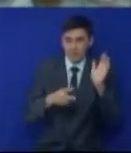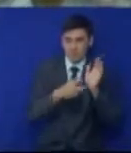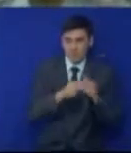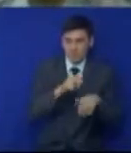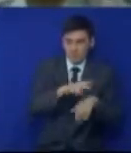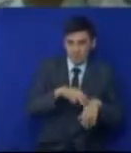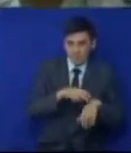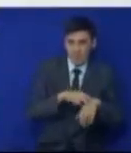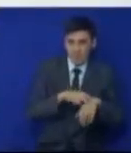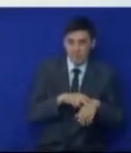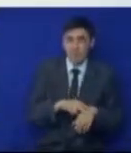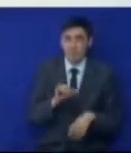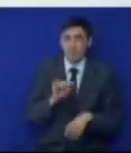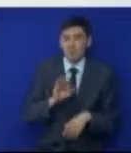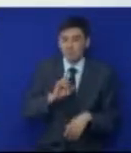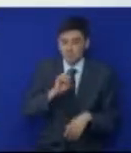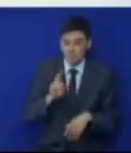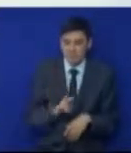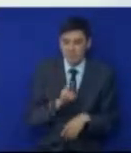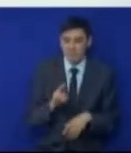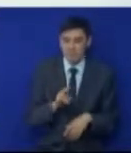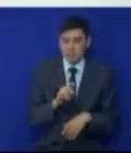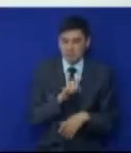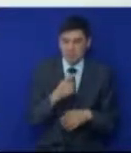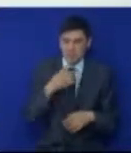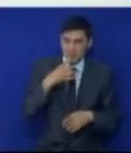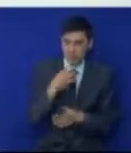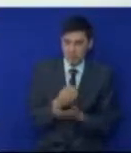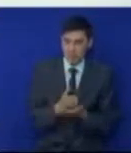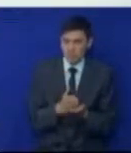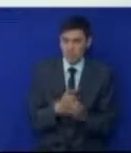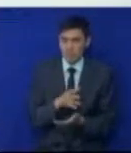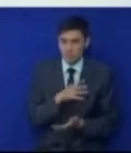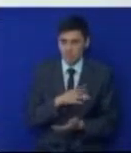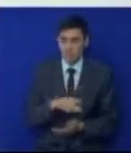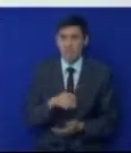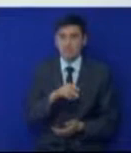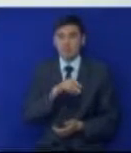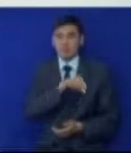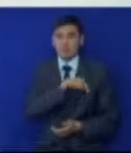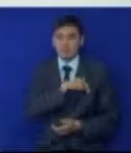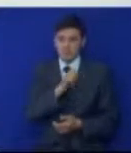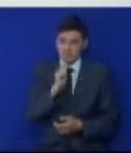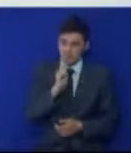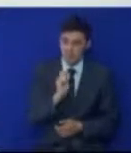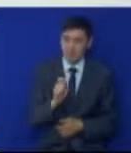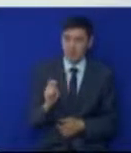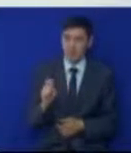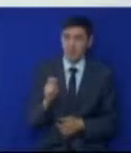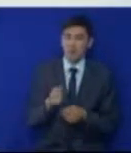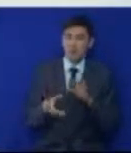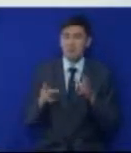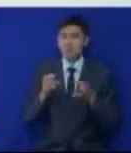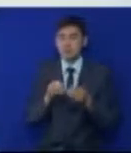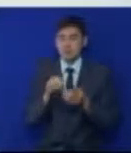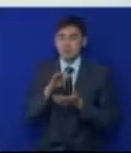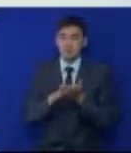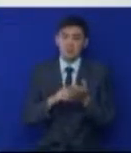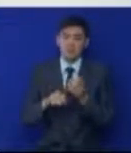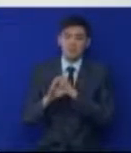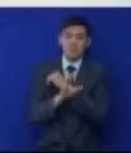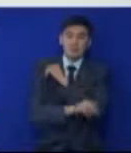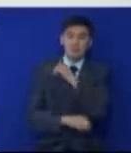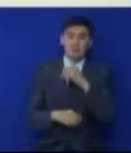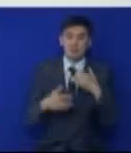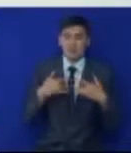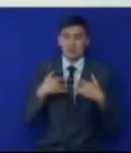қызметкері ішкі істер органдарындағы мінсіз қызмет үшін медальдарымен марапатталды. Салтанатты шара соңы концерттік бағдарламаға